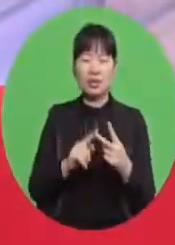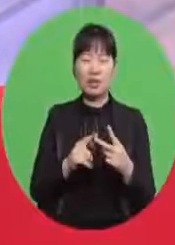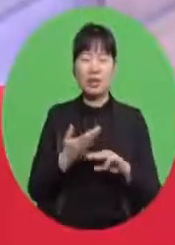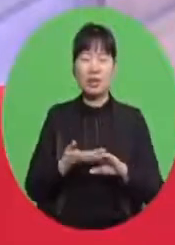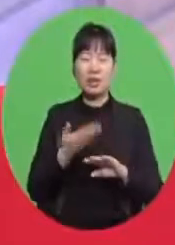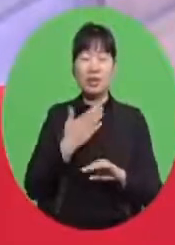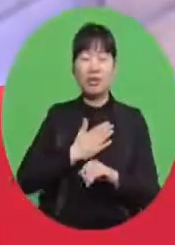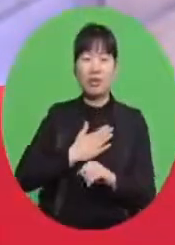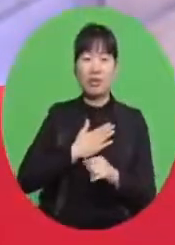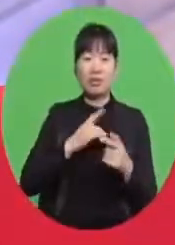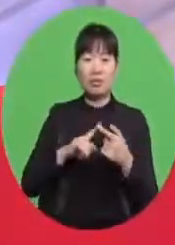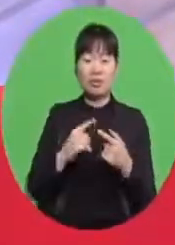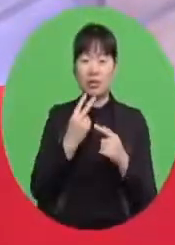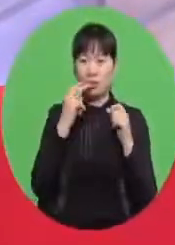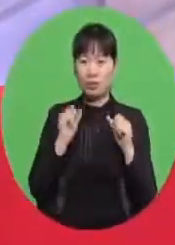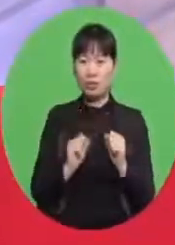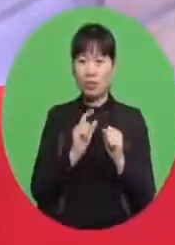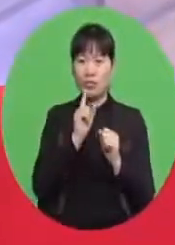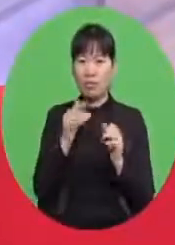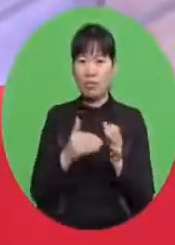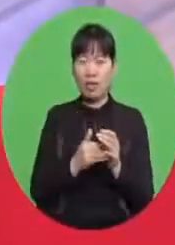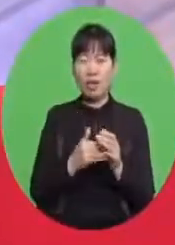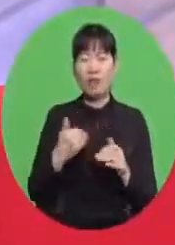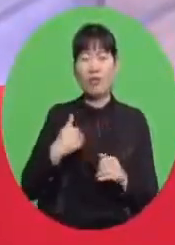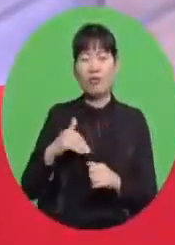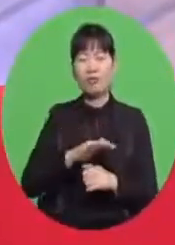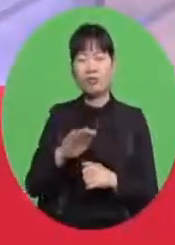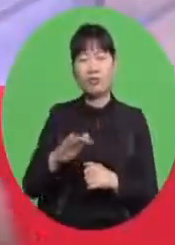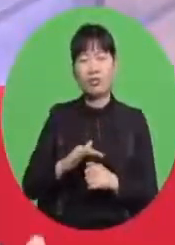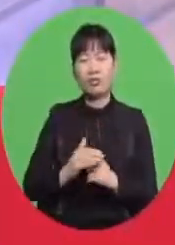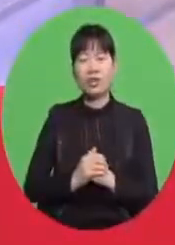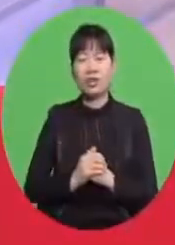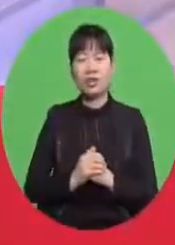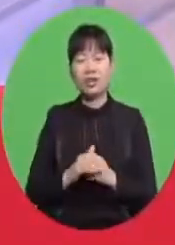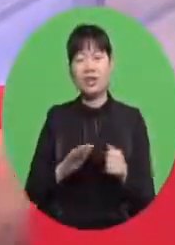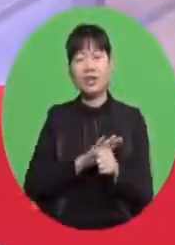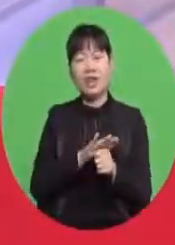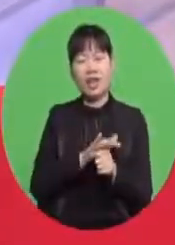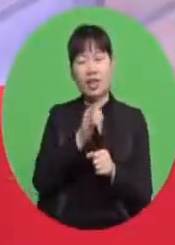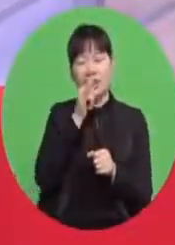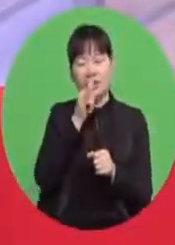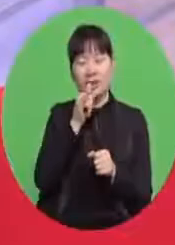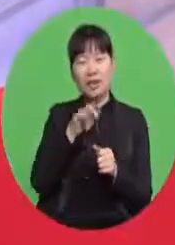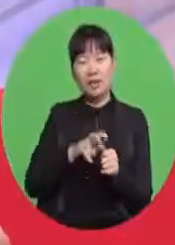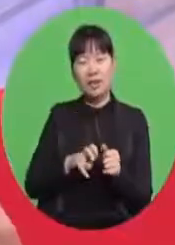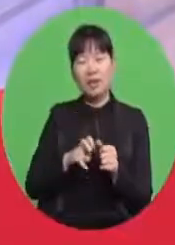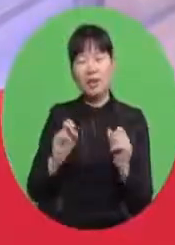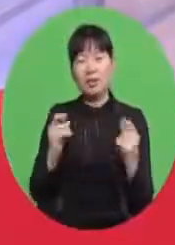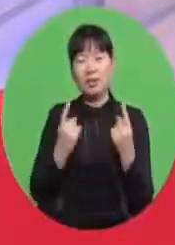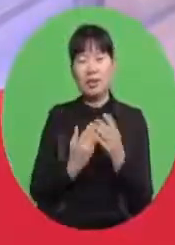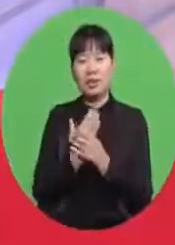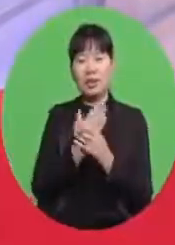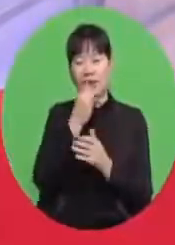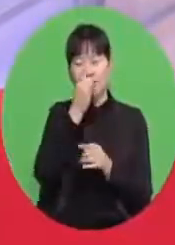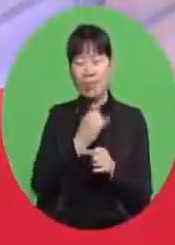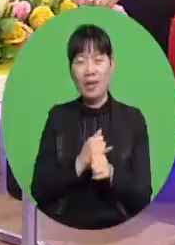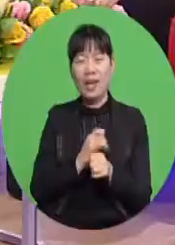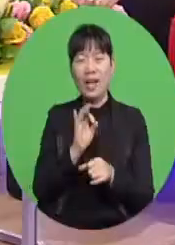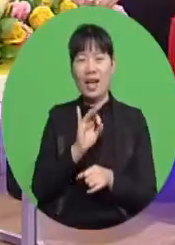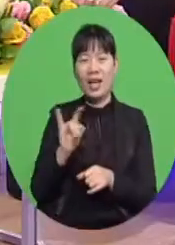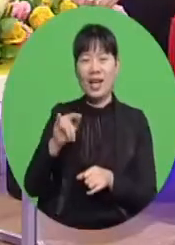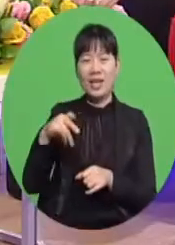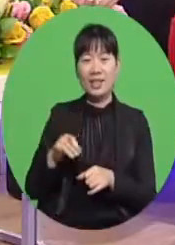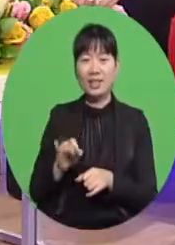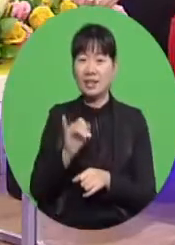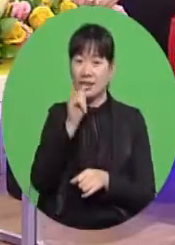이상의 감정이 공존한다라는 거. 네. 그러니까 우리가 사랑하면서 막 미워하는 거, 네. 막 그런 거 애즐, 우리는 뭐 그럴 수 있어, 막